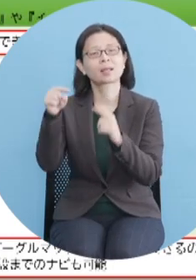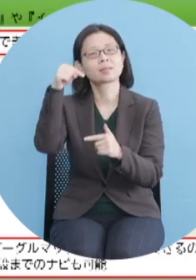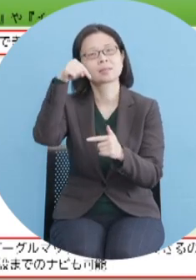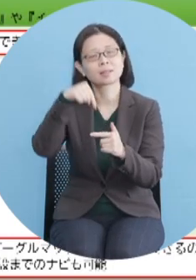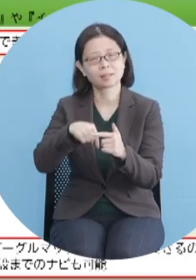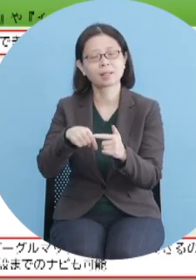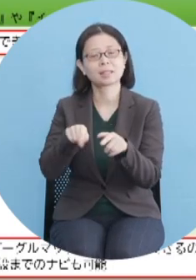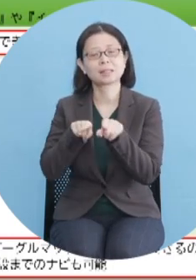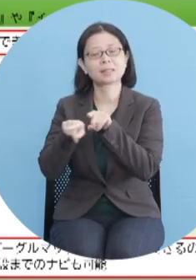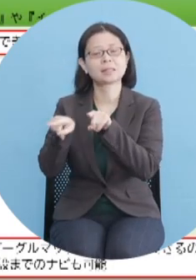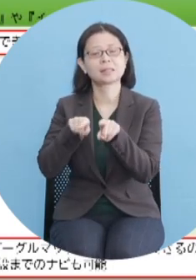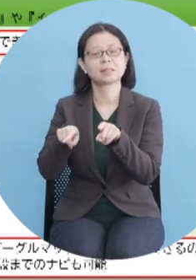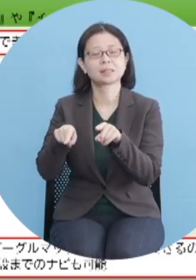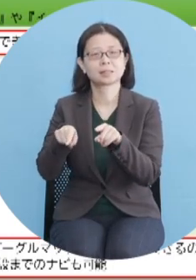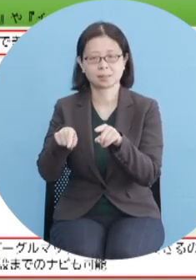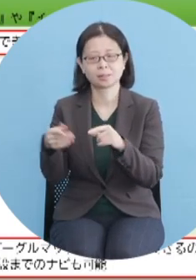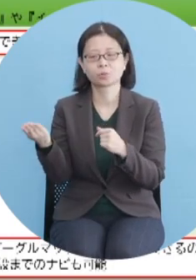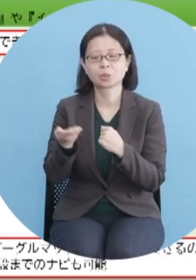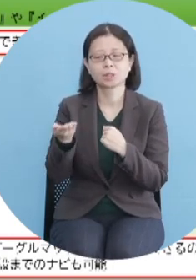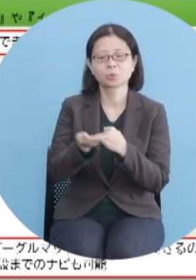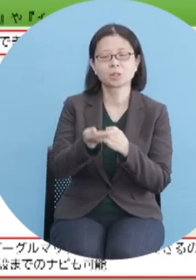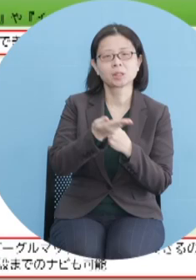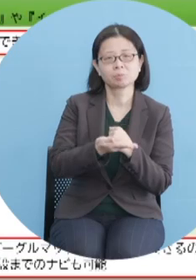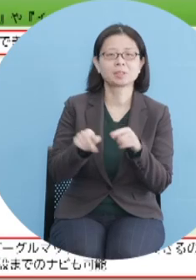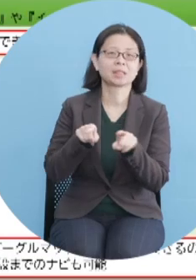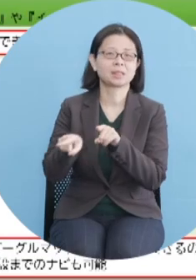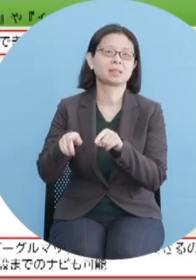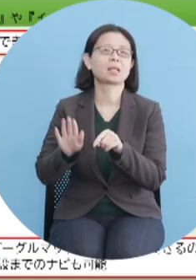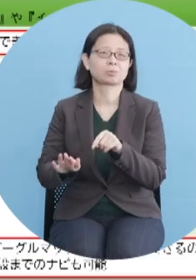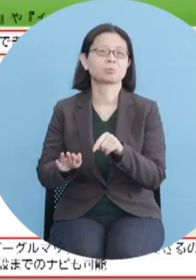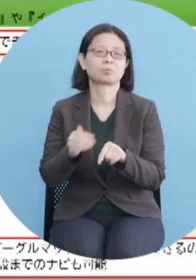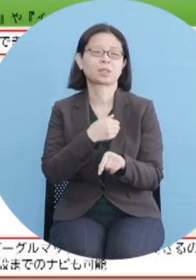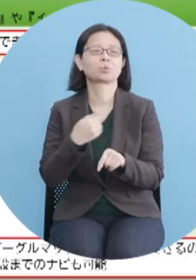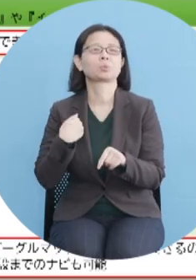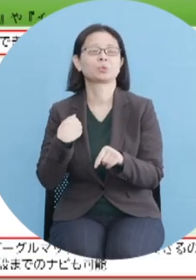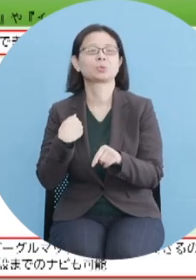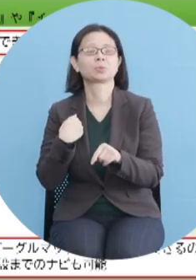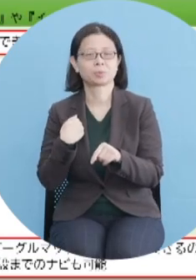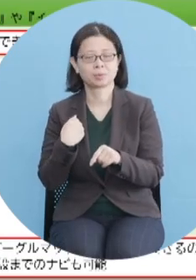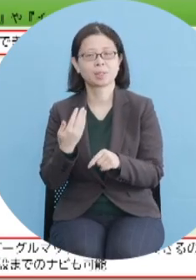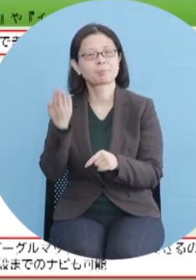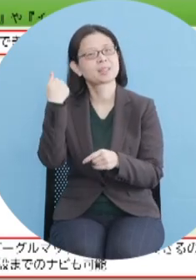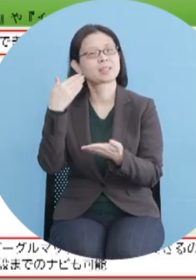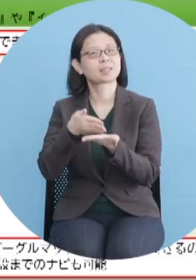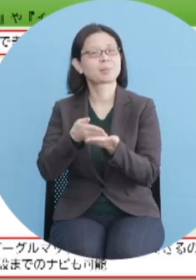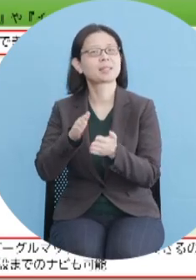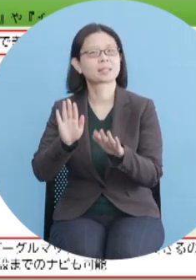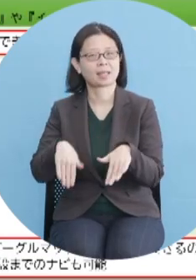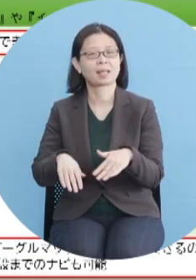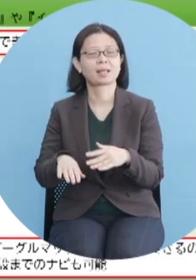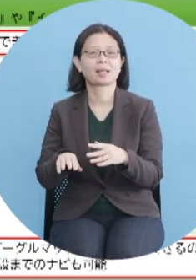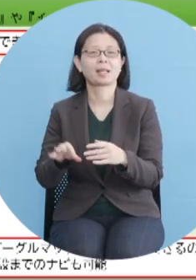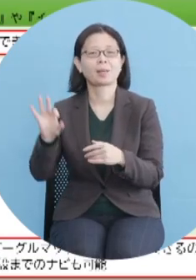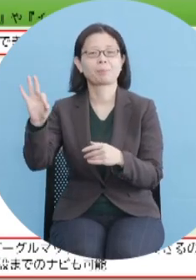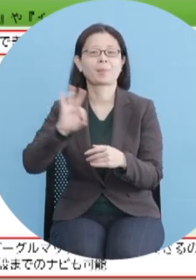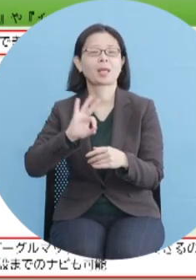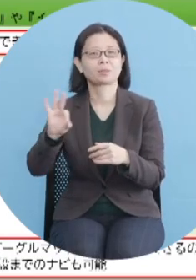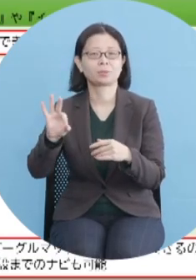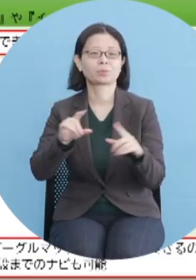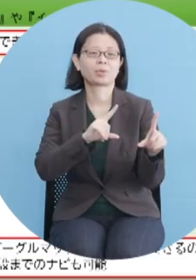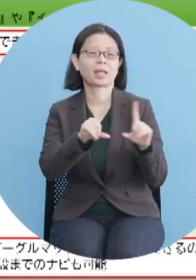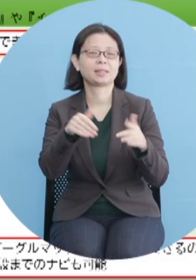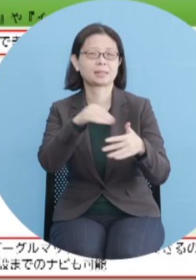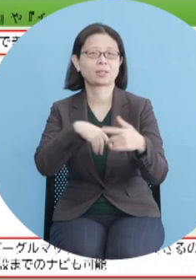に操作を誘導するようにできるという風なところの追加え先ほど伝えました防災メールとの連携